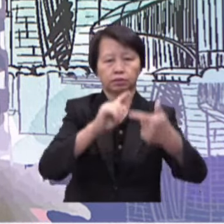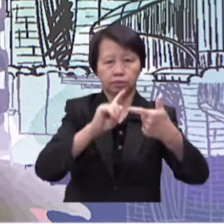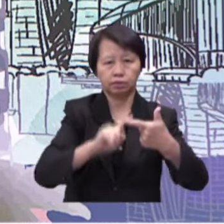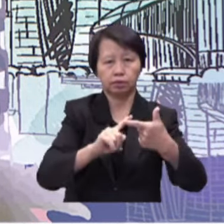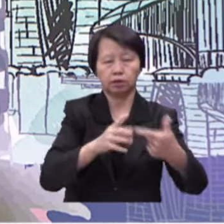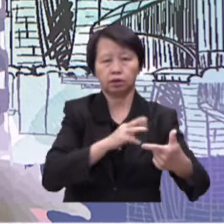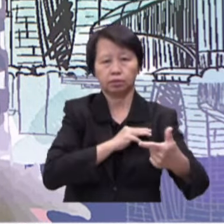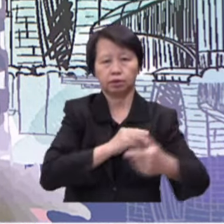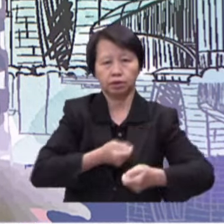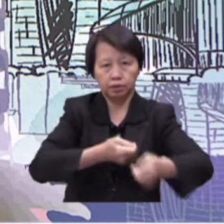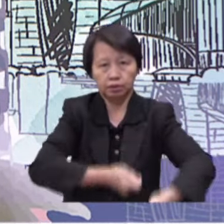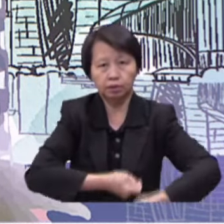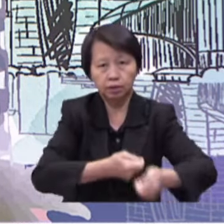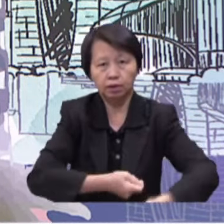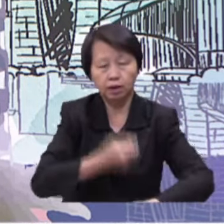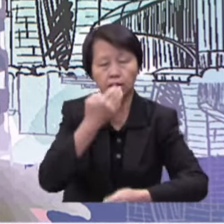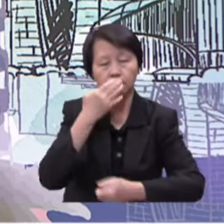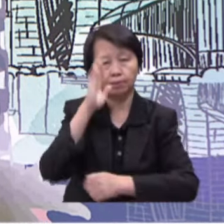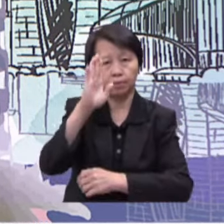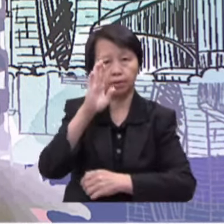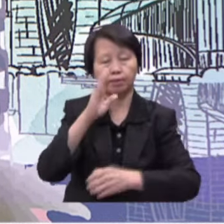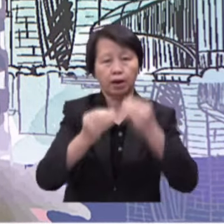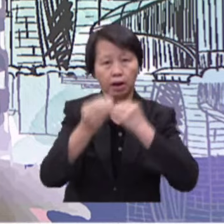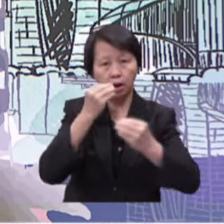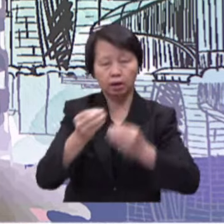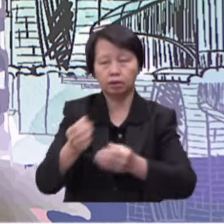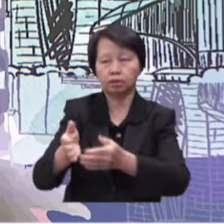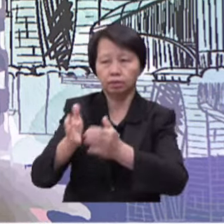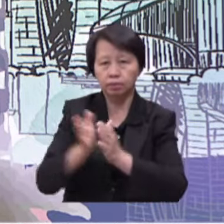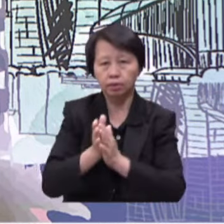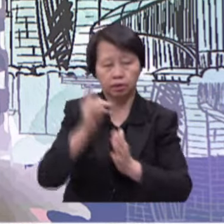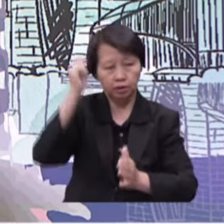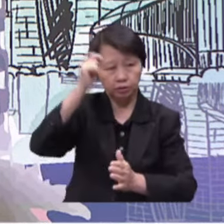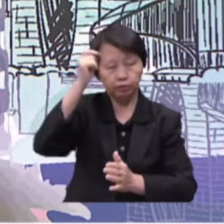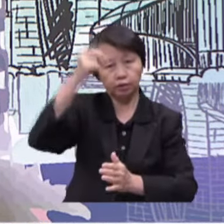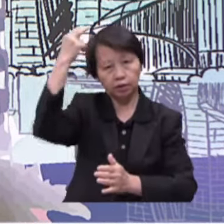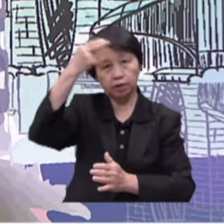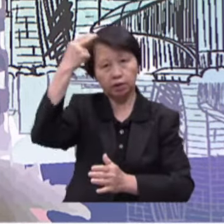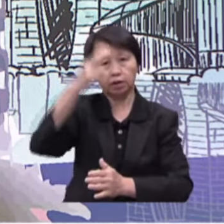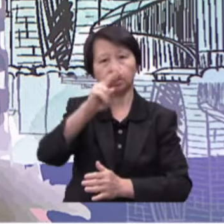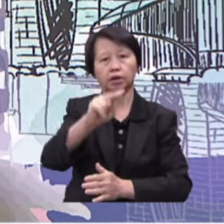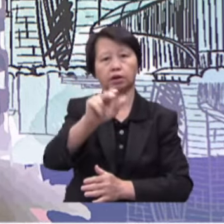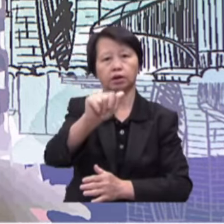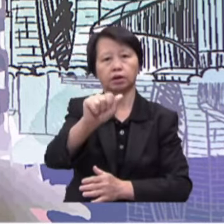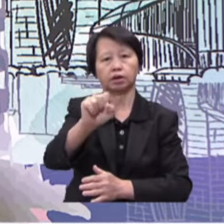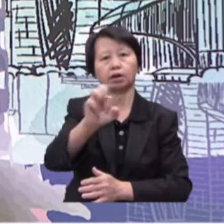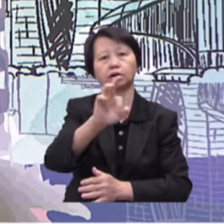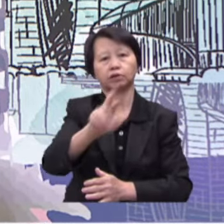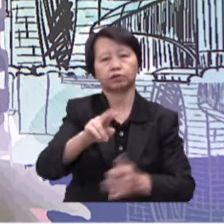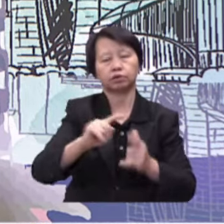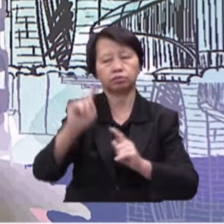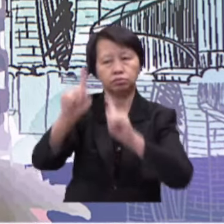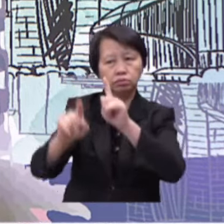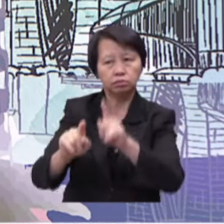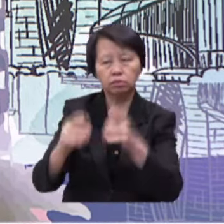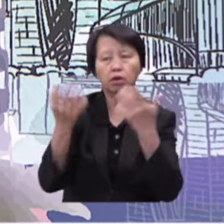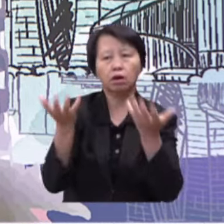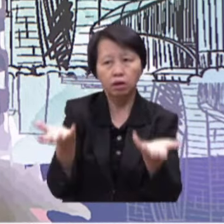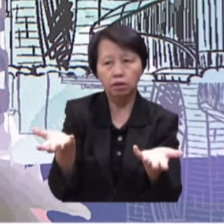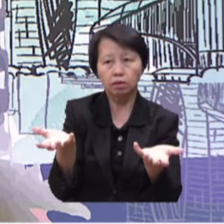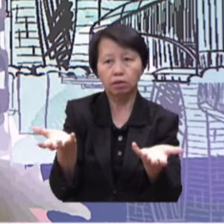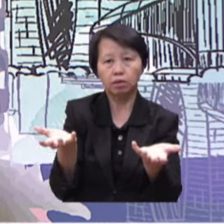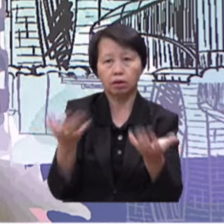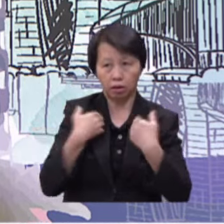Menteri Pertanian dan keterjaminan makanan diminta oleh Tuan Haji Abdul Nasir bin Haji Idris berkenaan dengan